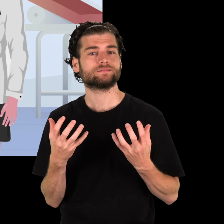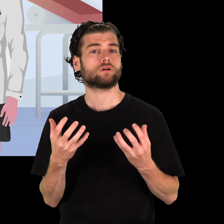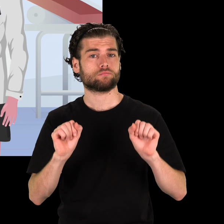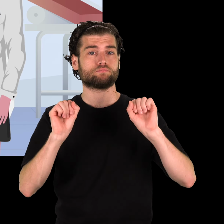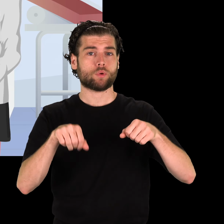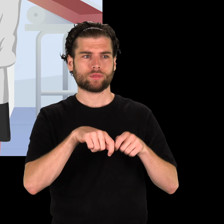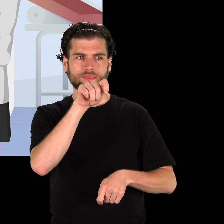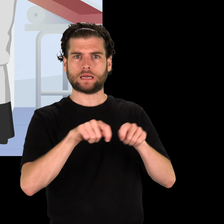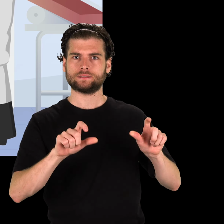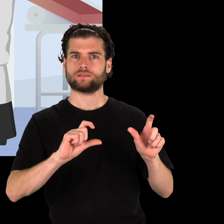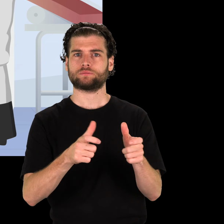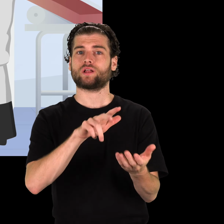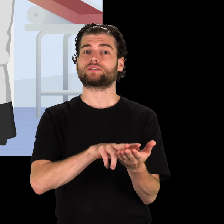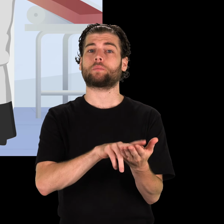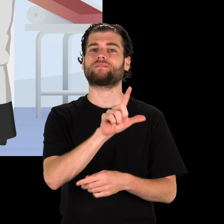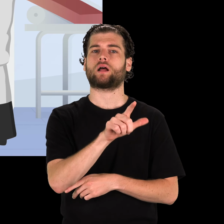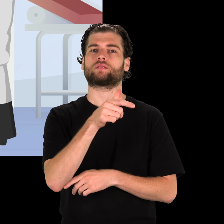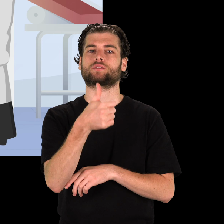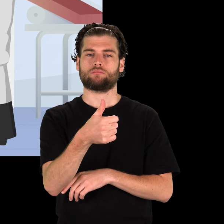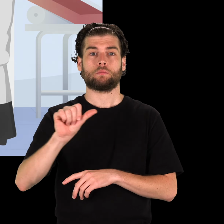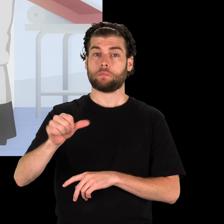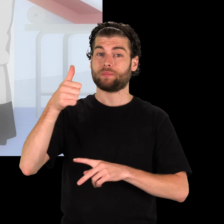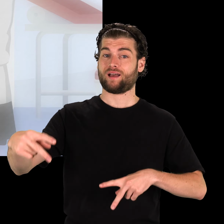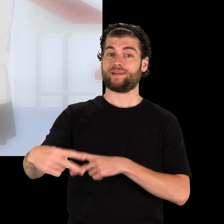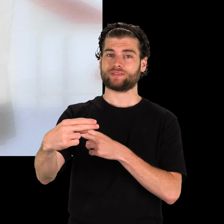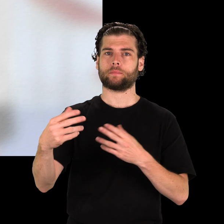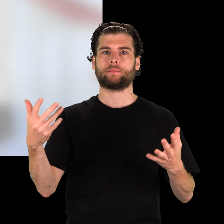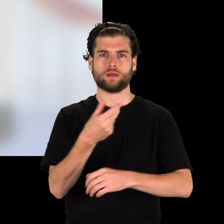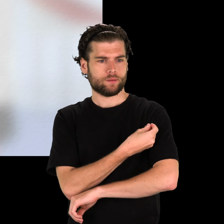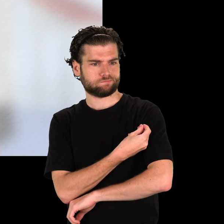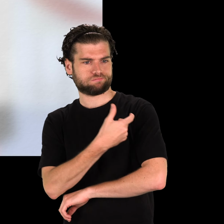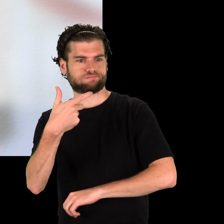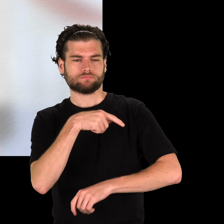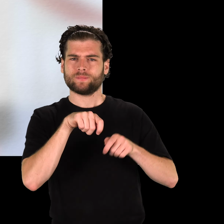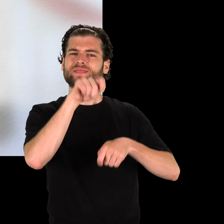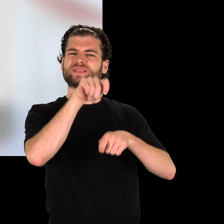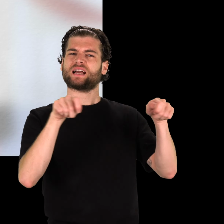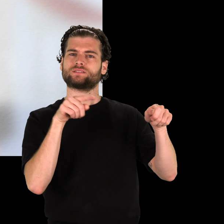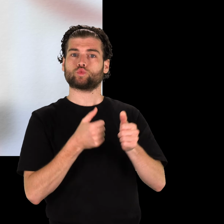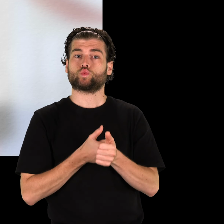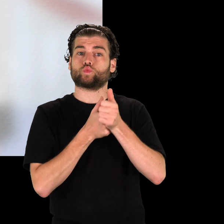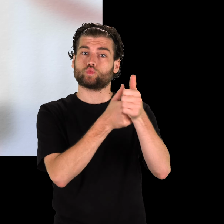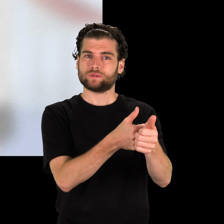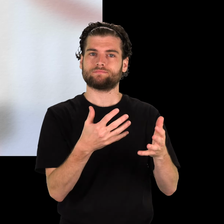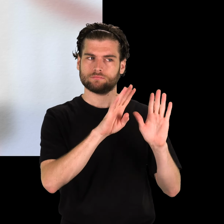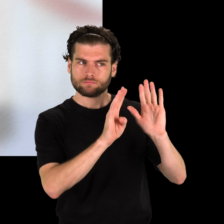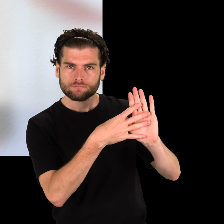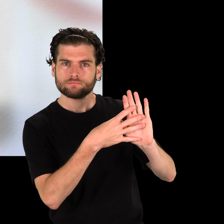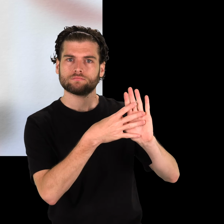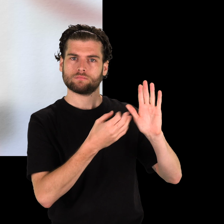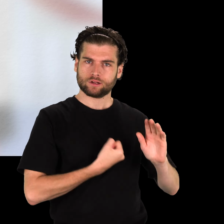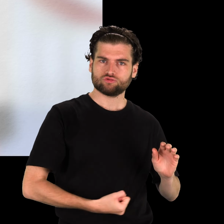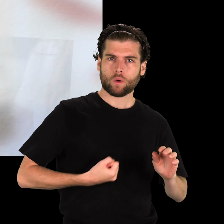elle le souhaite, du dépistage de la trisomie 21. La première étape est la mesure de la clarté nucale du bébé